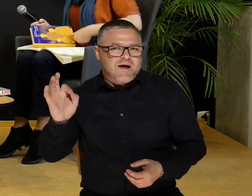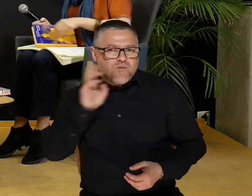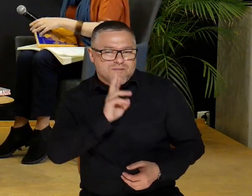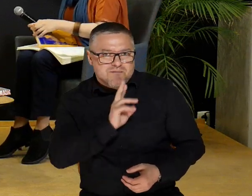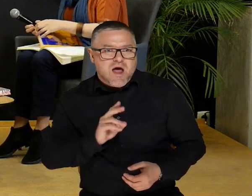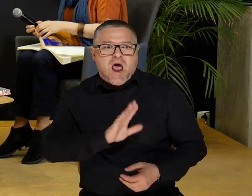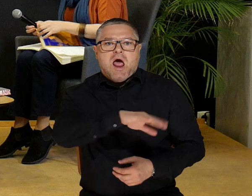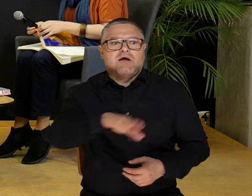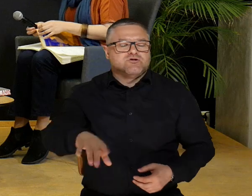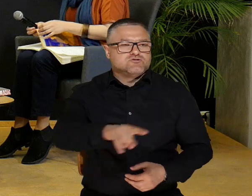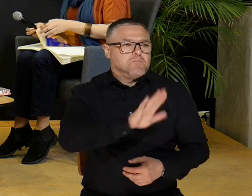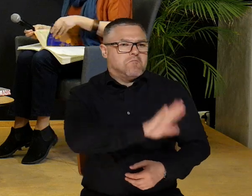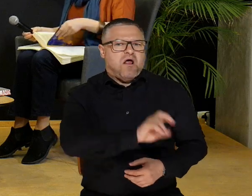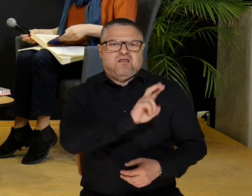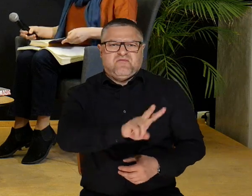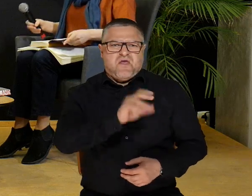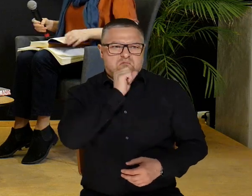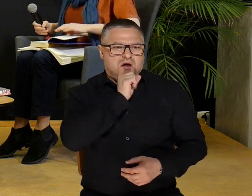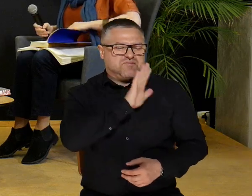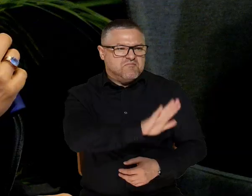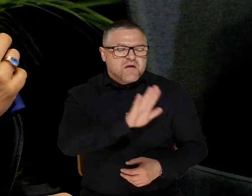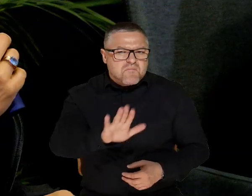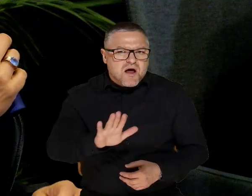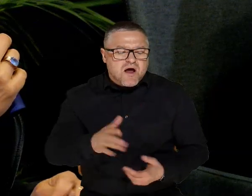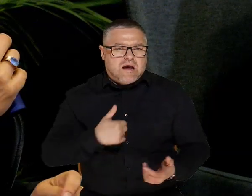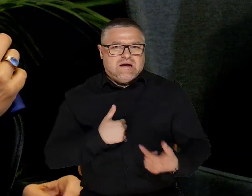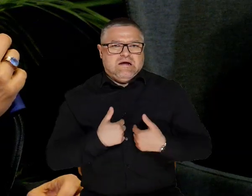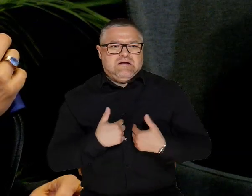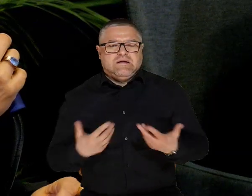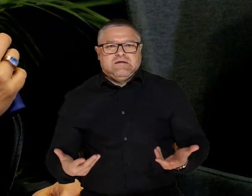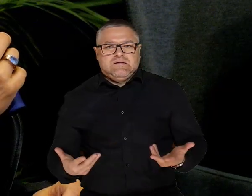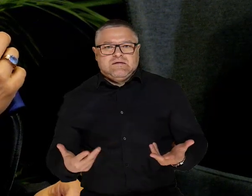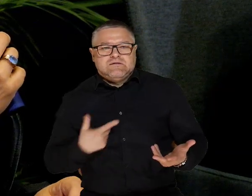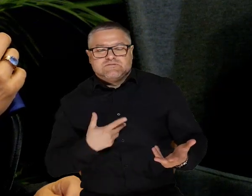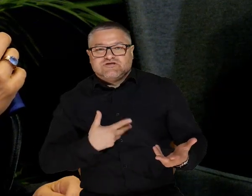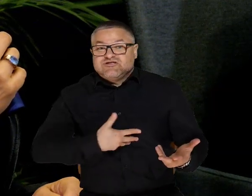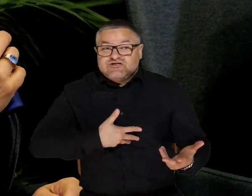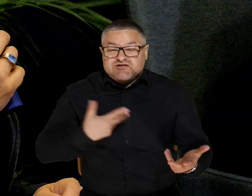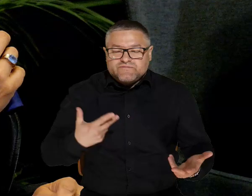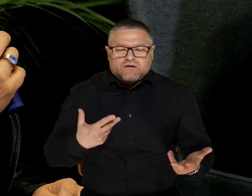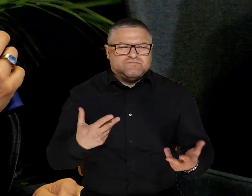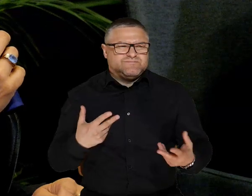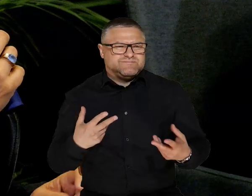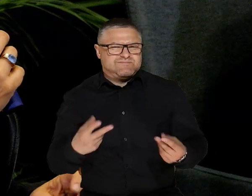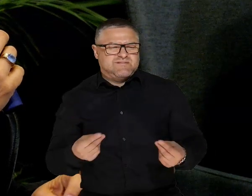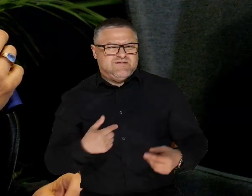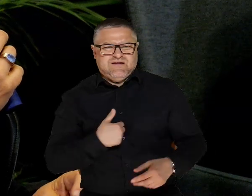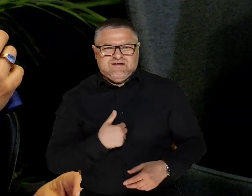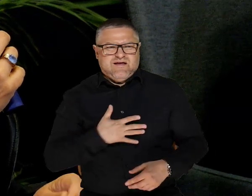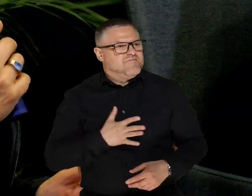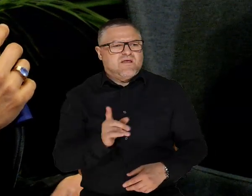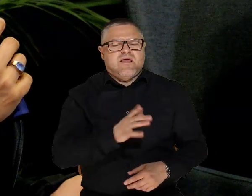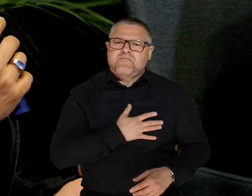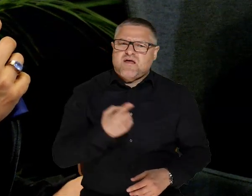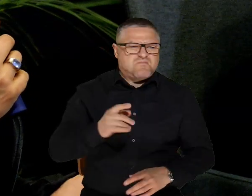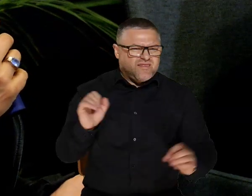dzieci mi mówią, że one mają po dwie babcie i ja się bardzo dziwiłam. Mówię, nie, ale to ja mam jedną.